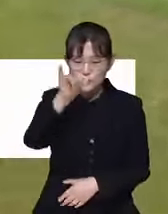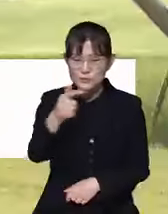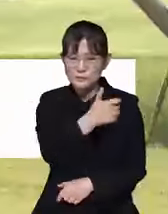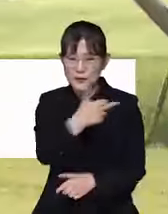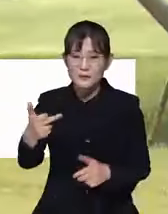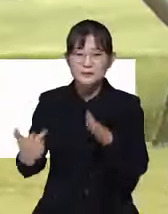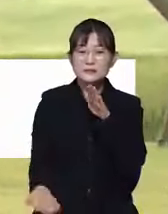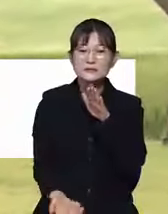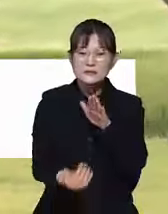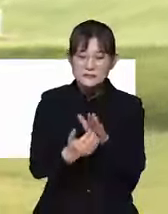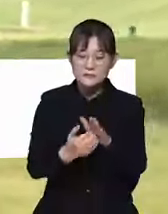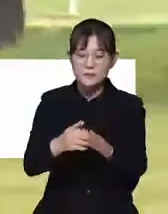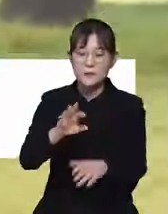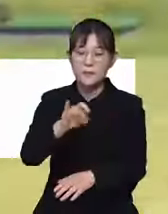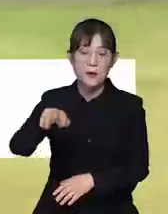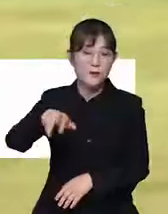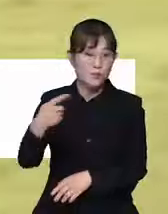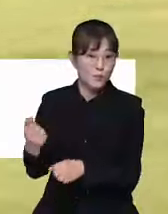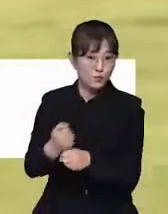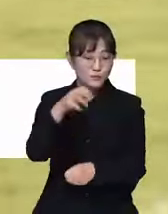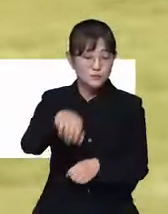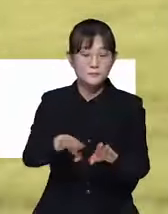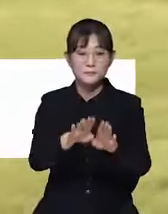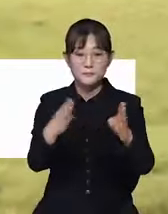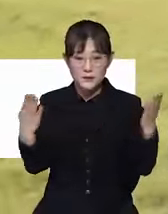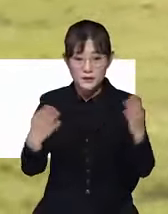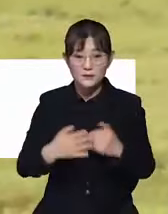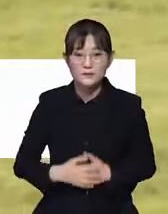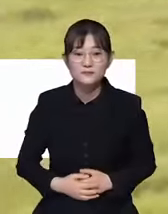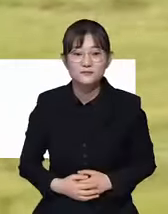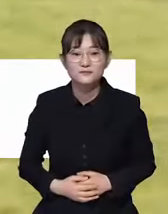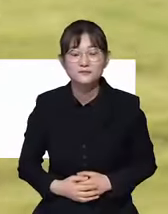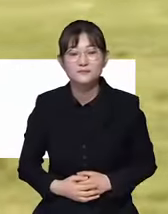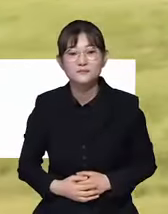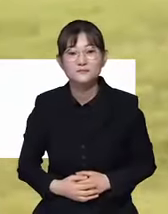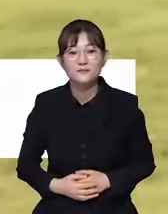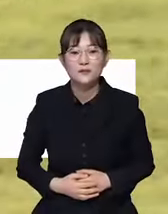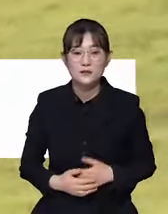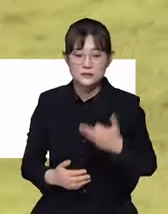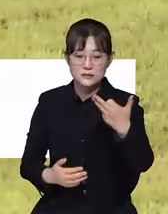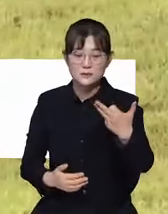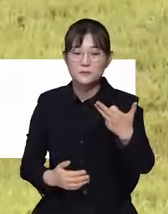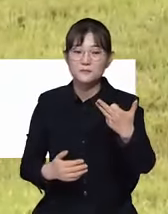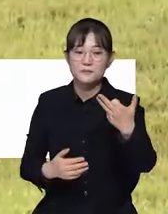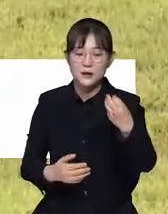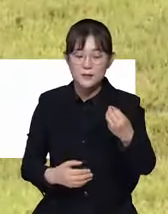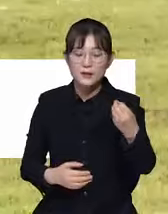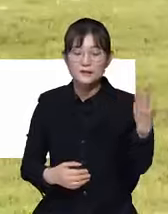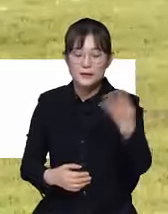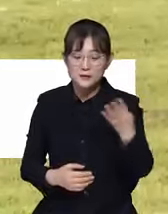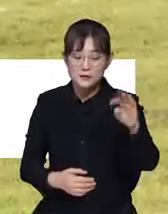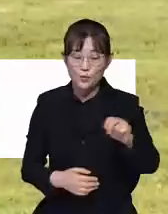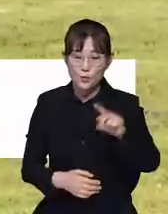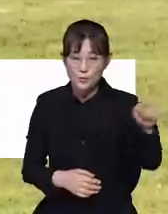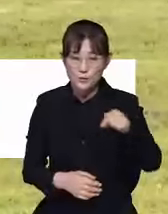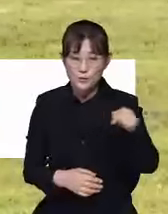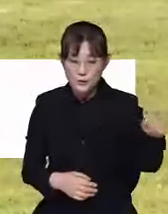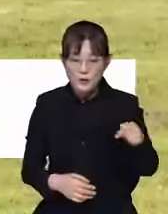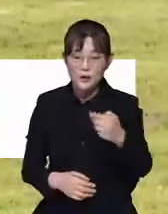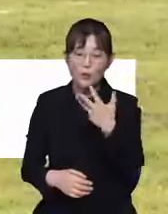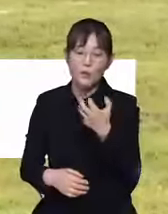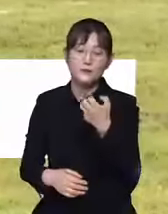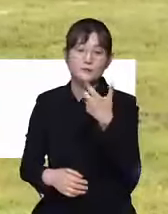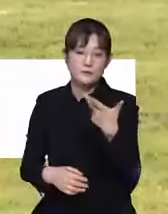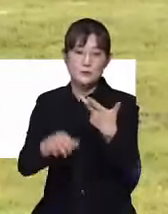골프장을 개장했습니다 화군이 개장한 파크 골프장은 183m 부지에 87로